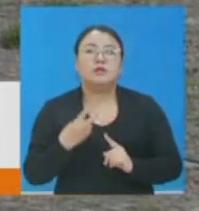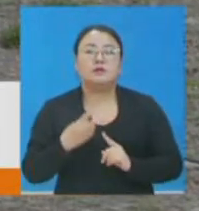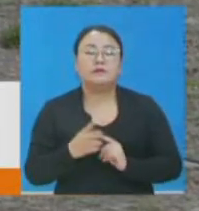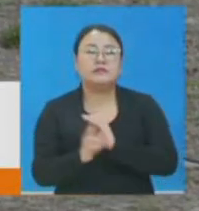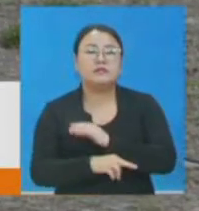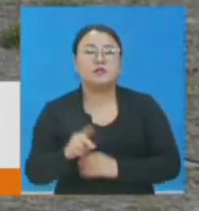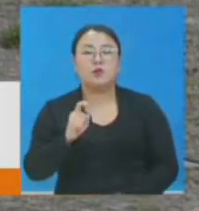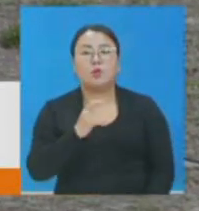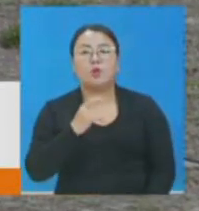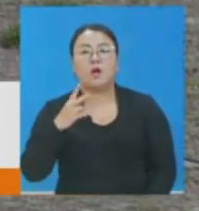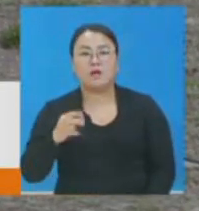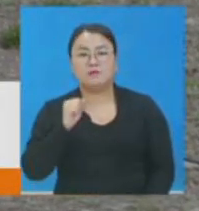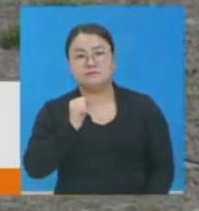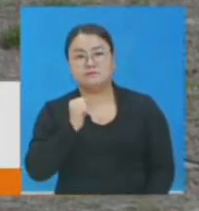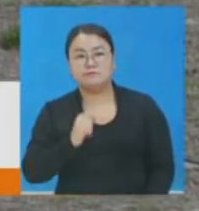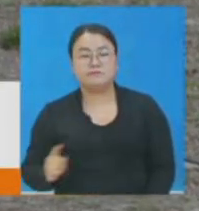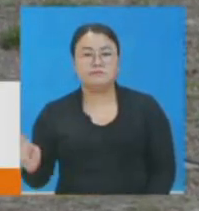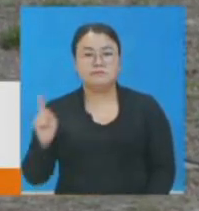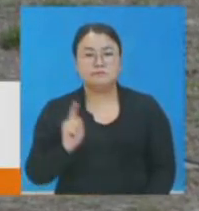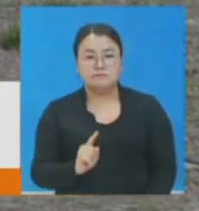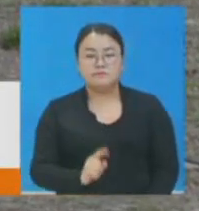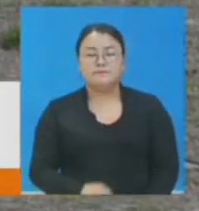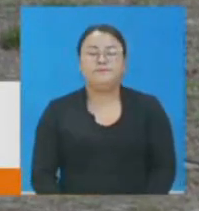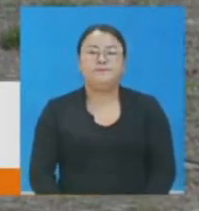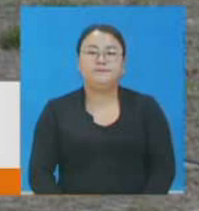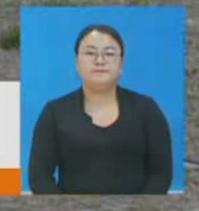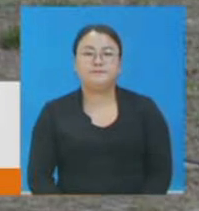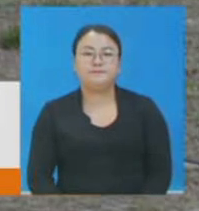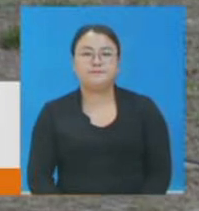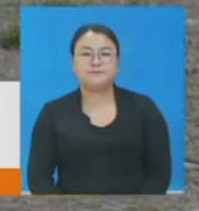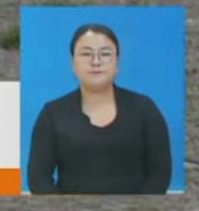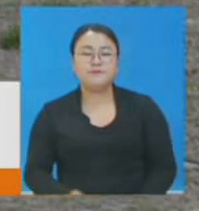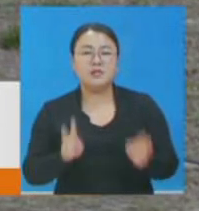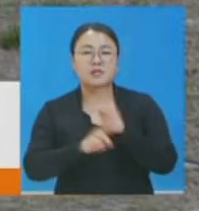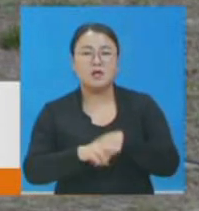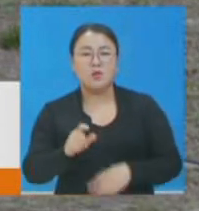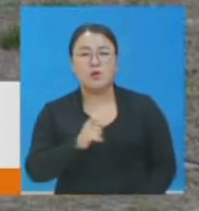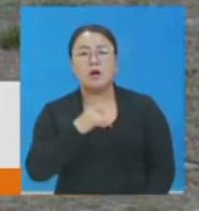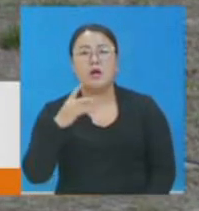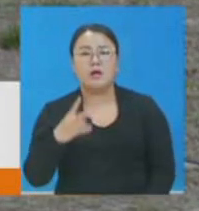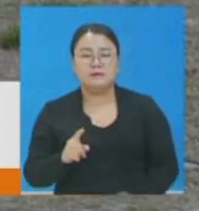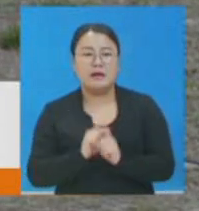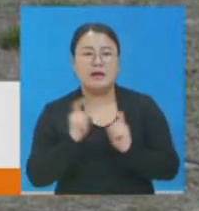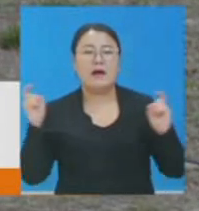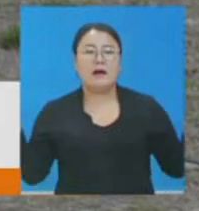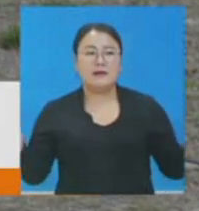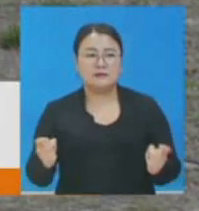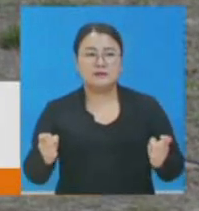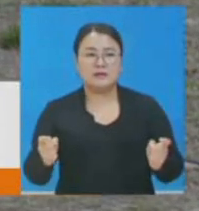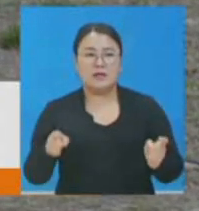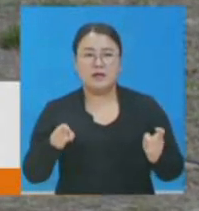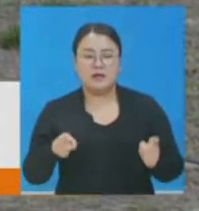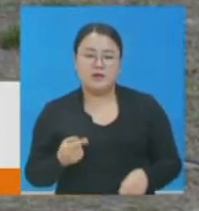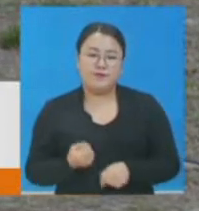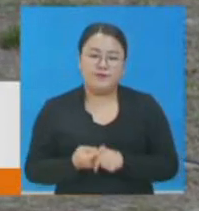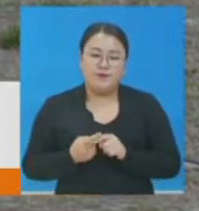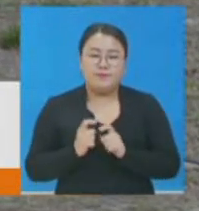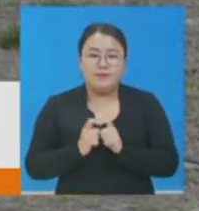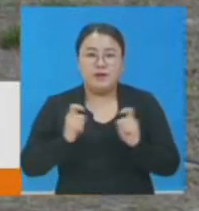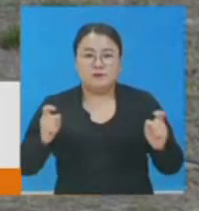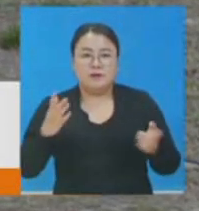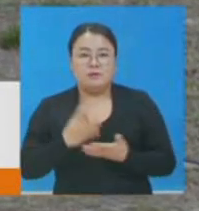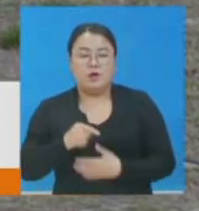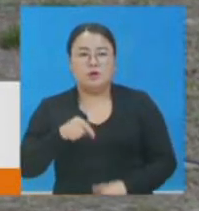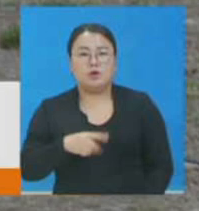үндэсний цэцэрлэгт хүрээлэнгийн баруун хойд зүгт ирээд байна. Энд үндэсний цэцэрлэгт хүрээлэнгийн хашааны үргэлжлэлийг барьж байгаа бөгөөд